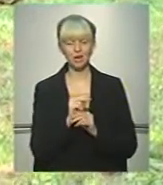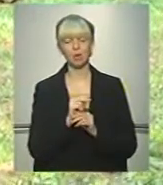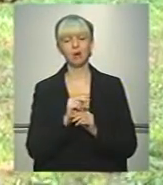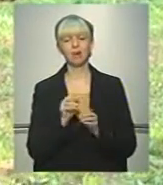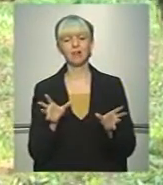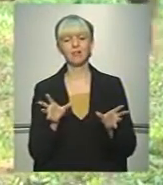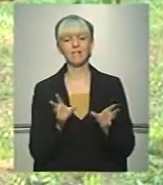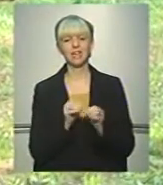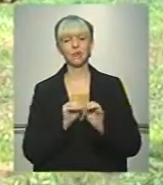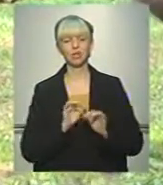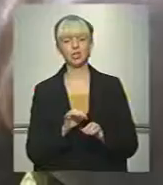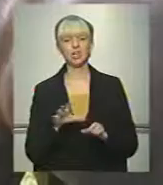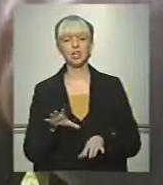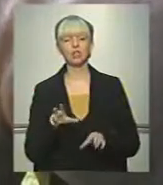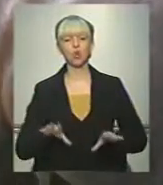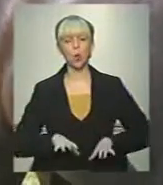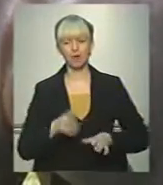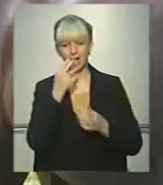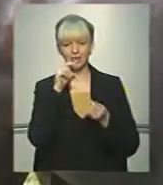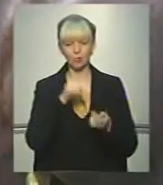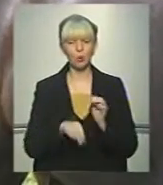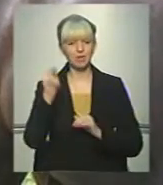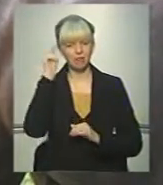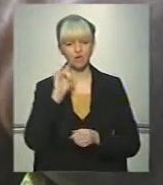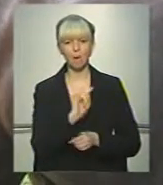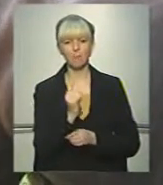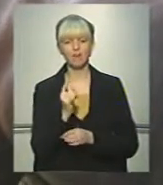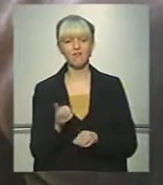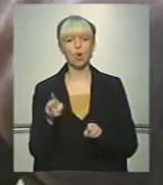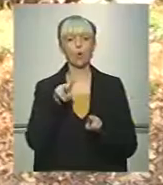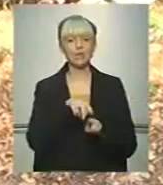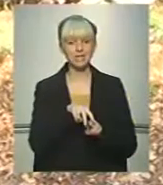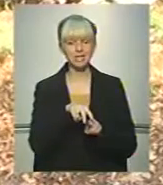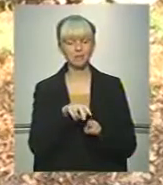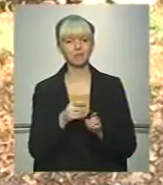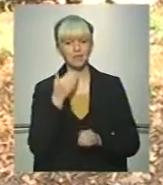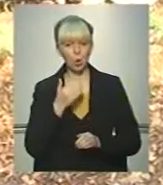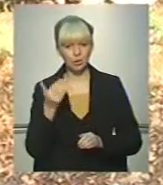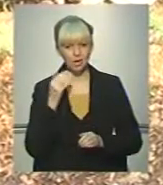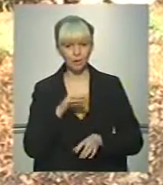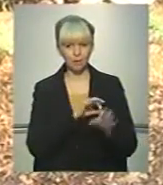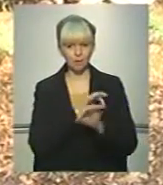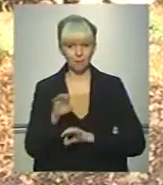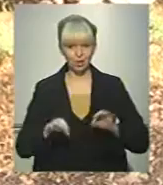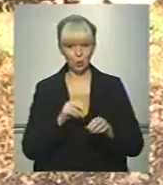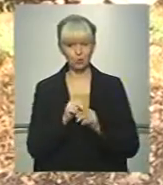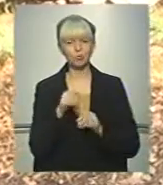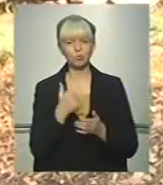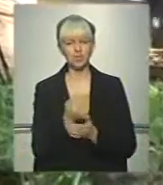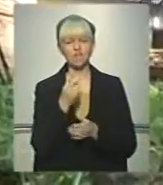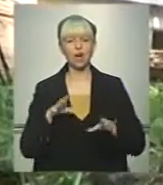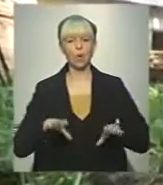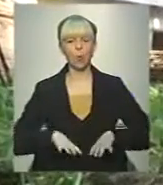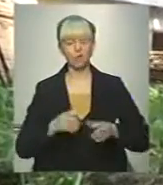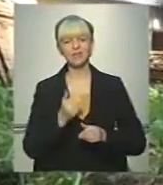на взаємодії дитини з конем, адаптованим до навчання малечі верховій їзді. Для останнього методу лікування тут вже є два коники,